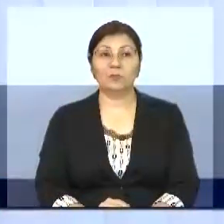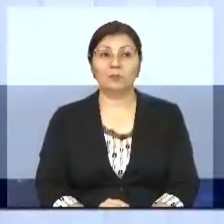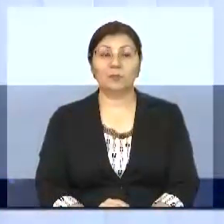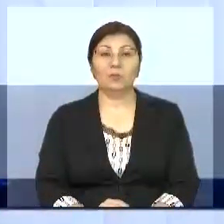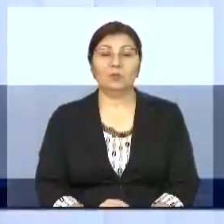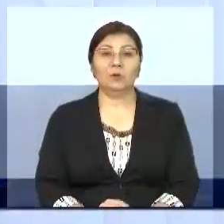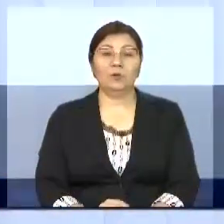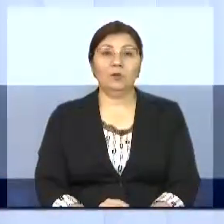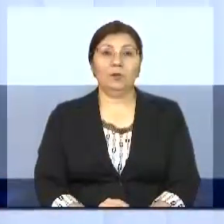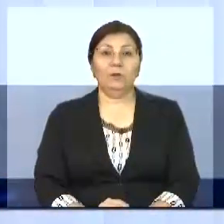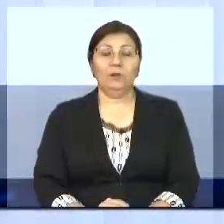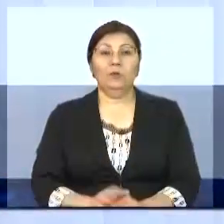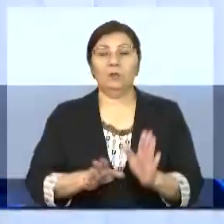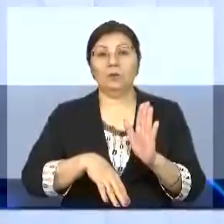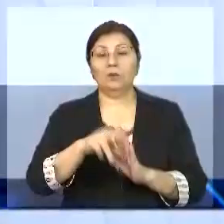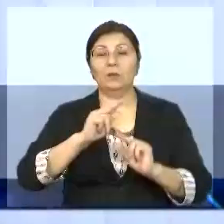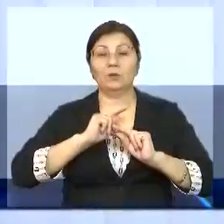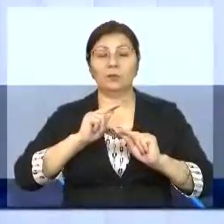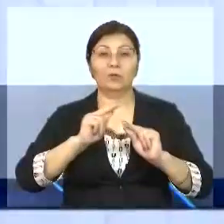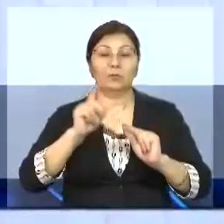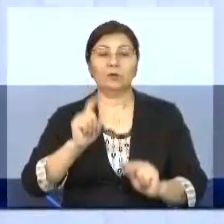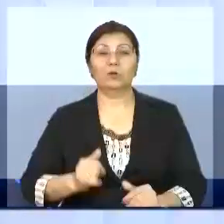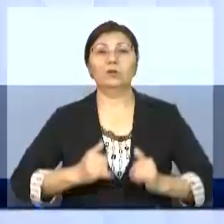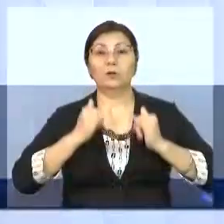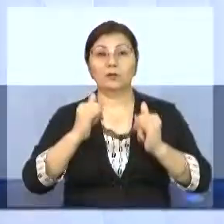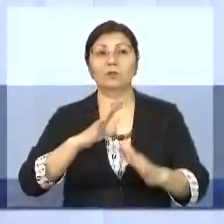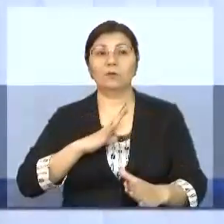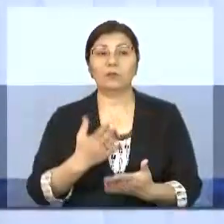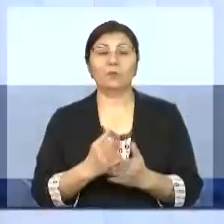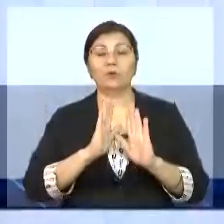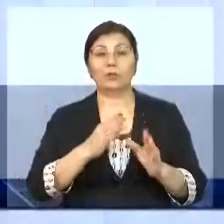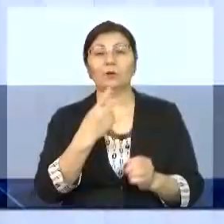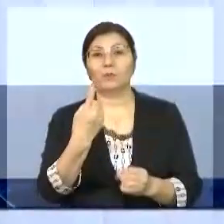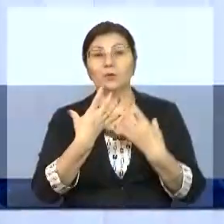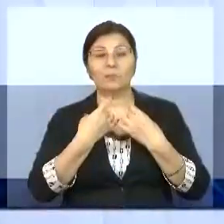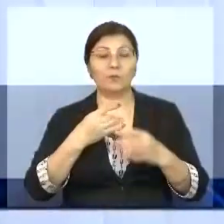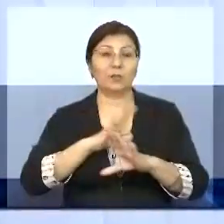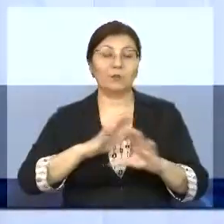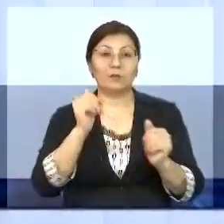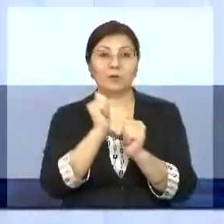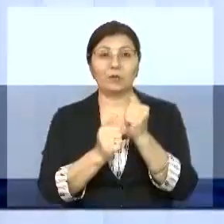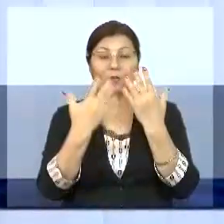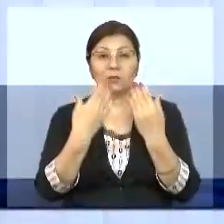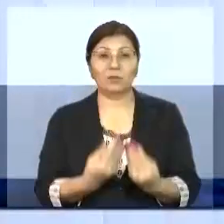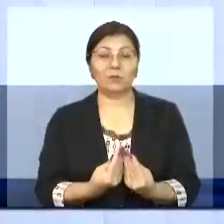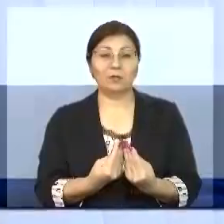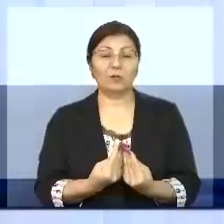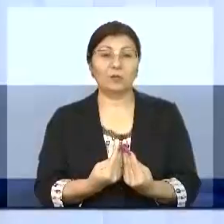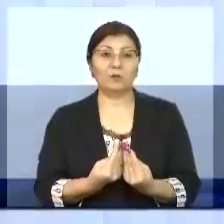үлесі мол, біздің ұстаздарға құрмет көрсетті. Жалпы ол тек қана бір мереке емес, күнделікті жұмыс